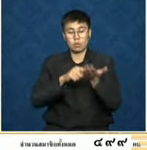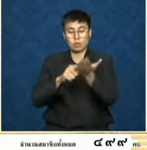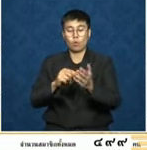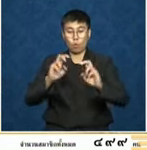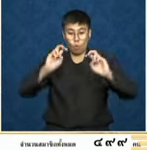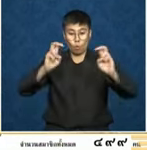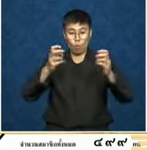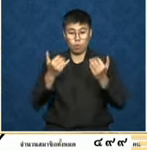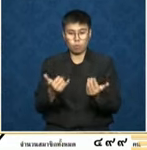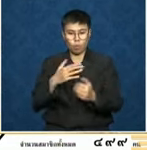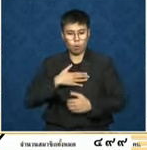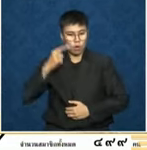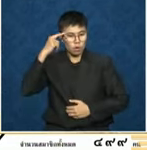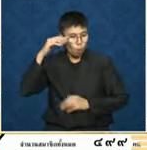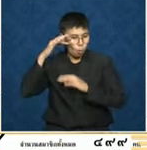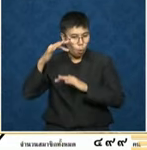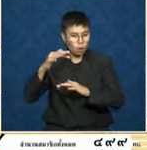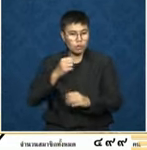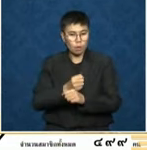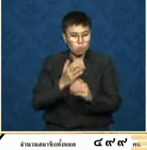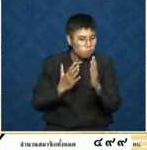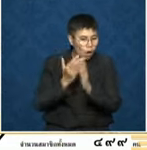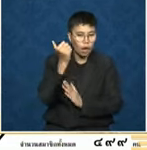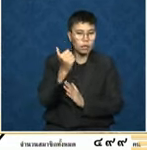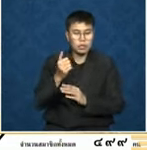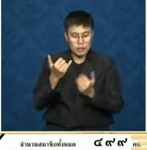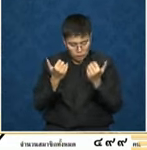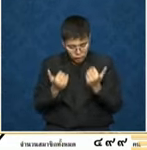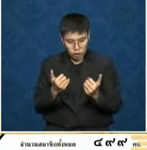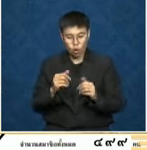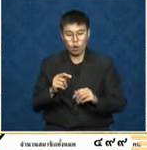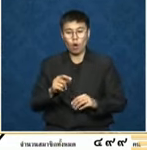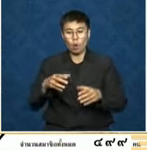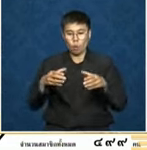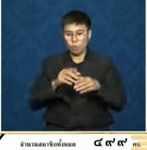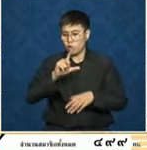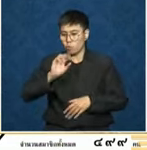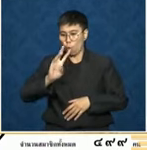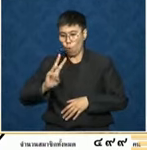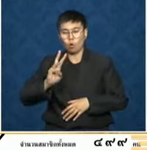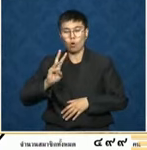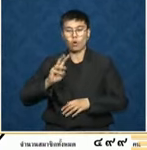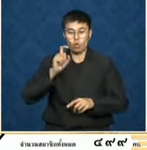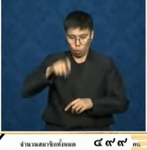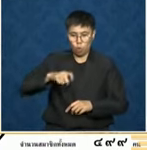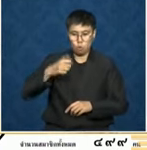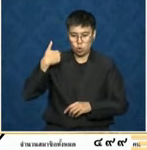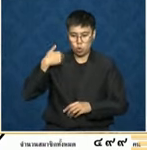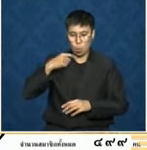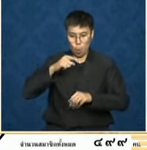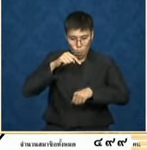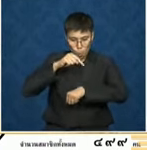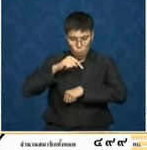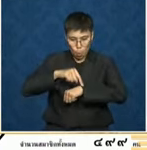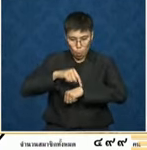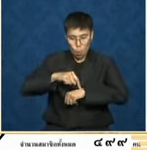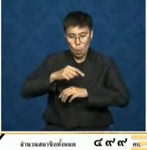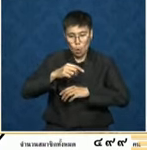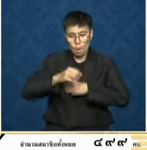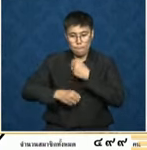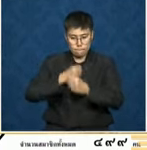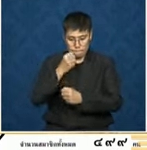มก็ไม่ได้คาดหวังว่าเรื่องนี้จะต้องทำสำเร็จในรัฐสภาชุดที่26นี้เพราะต้องใช้เวลา3ปีต้องศึกษานะครับเพราะฉะนั้